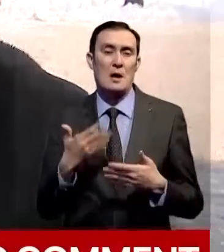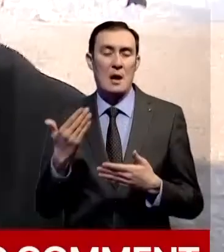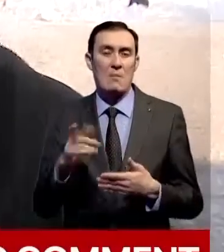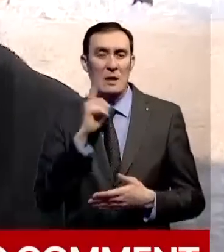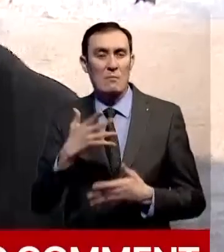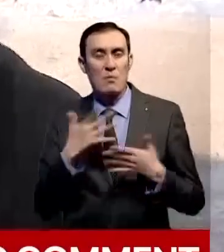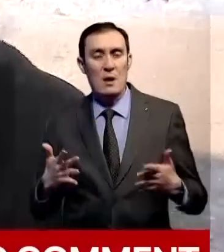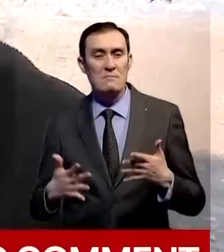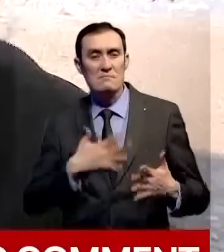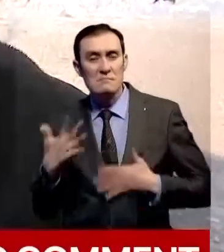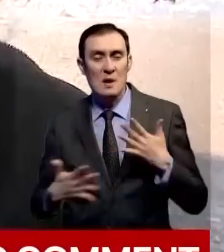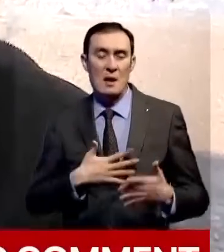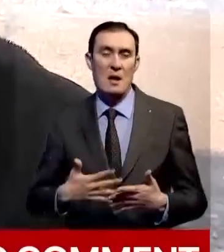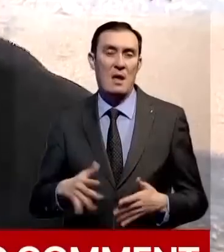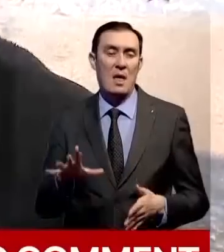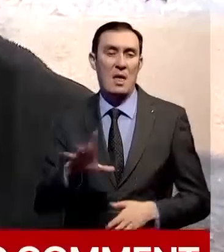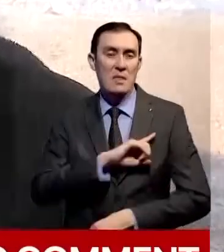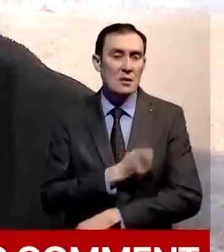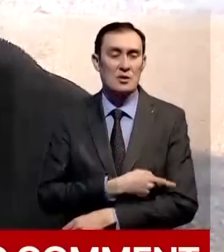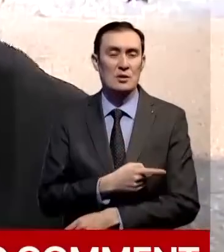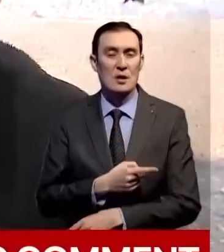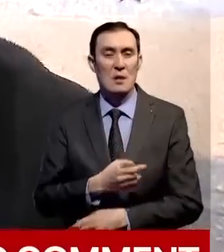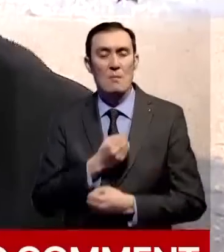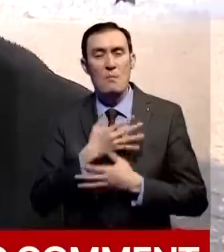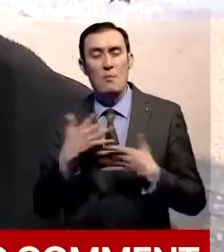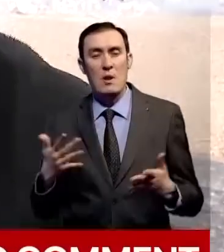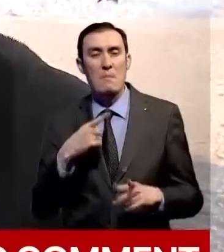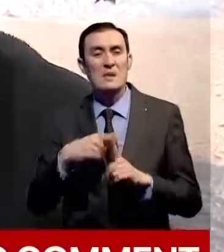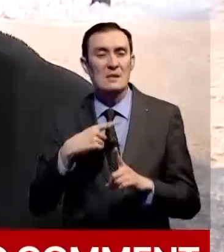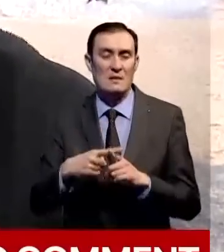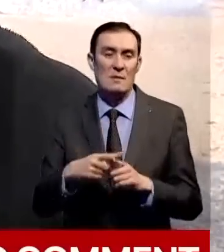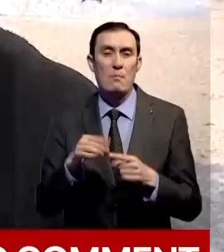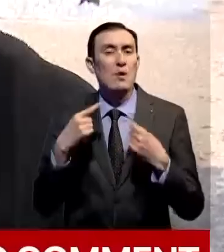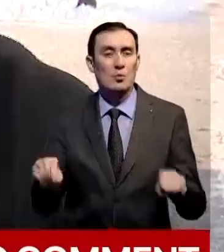более энергичные, они более позитивные, они думают совершенно по-другому.